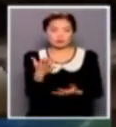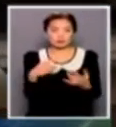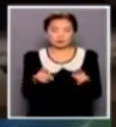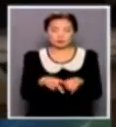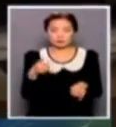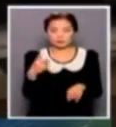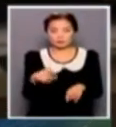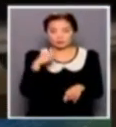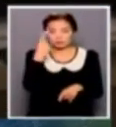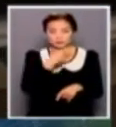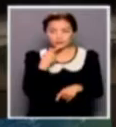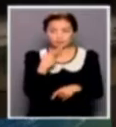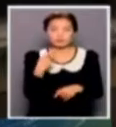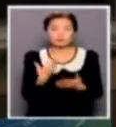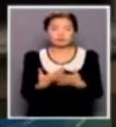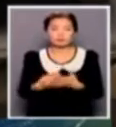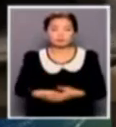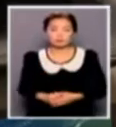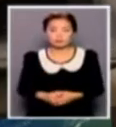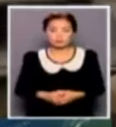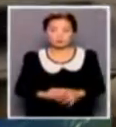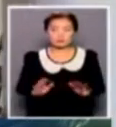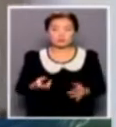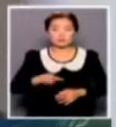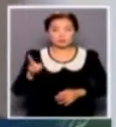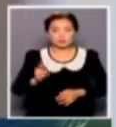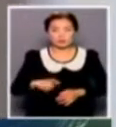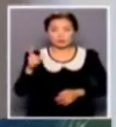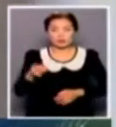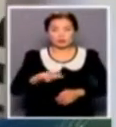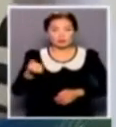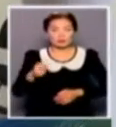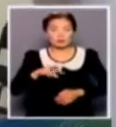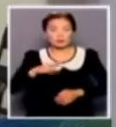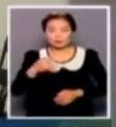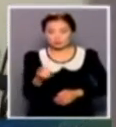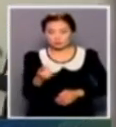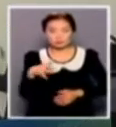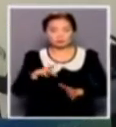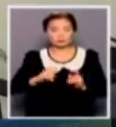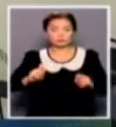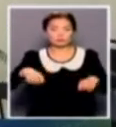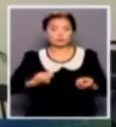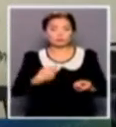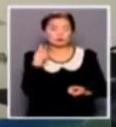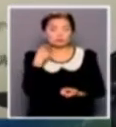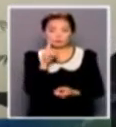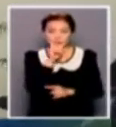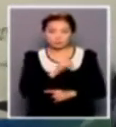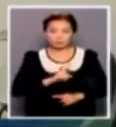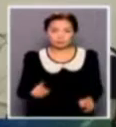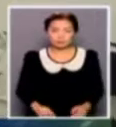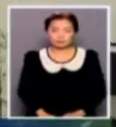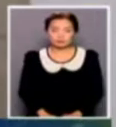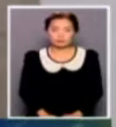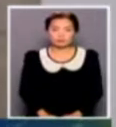только 2 лиц. Что же это значит? То есть в случае смерти лица, выплачивающего алименты, вместо него никто не будет их